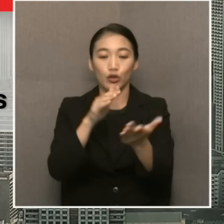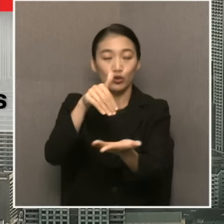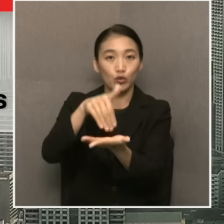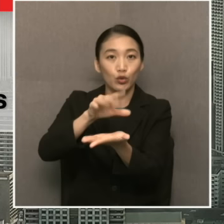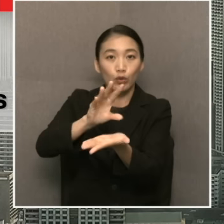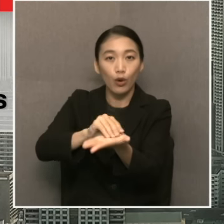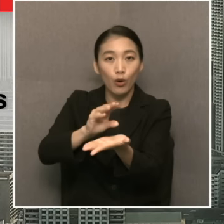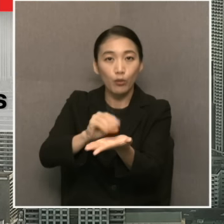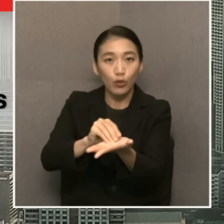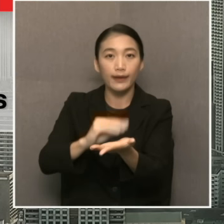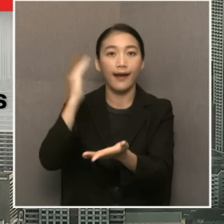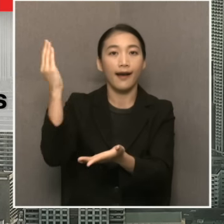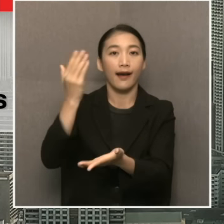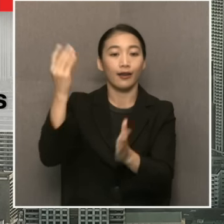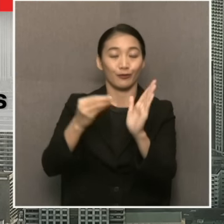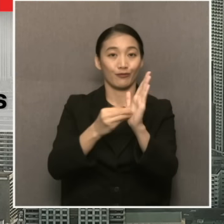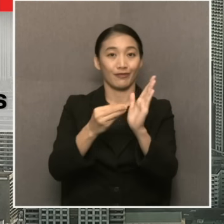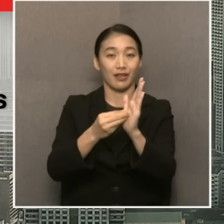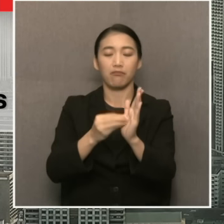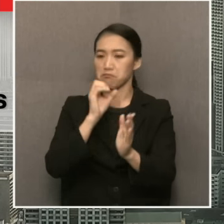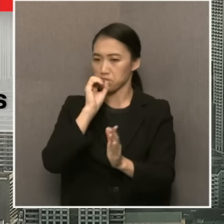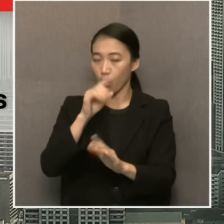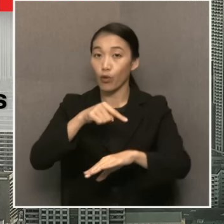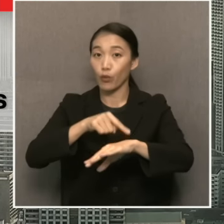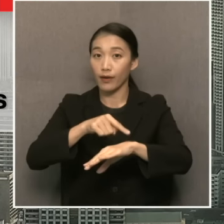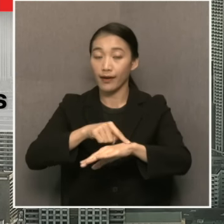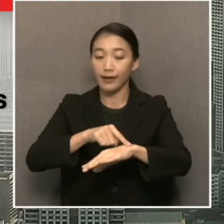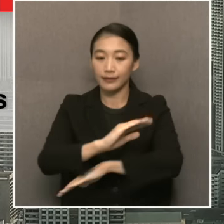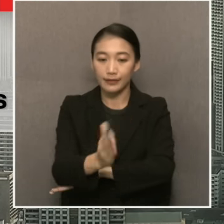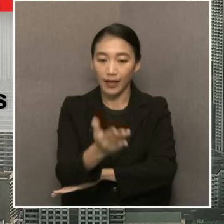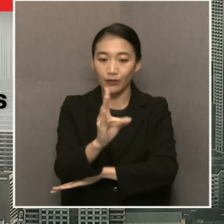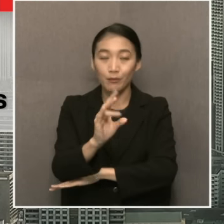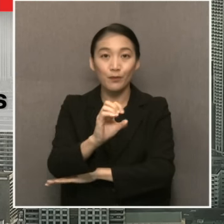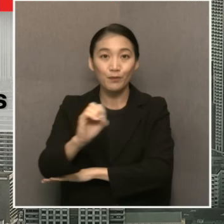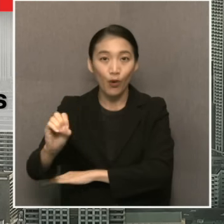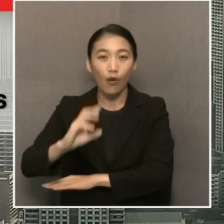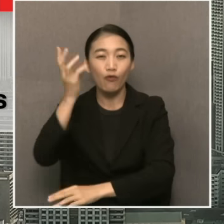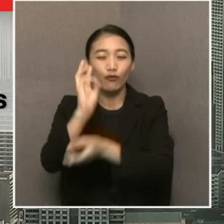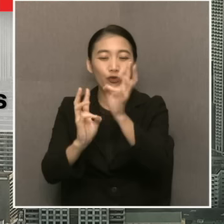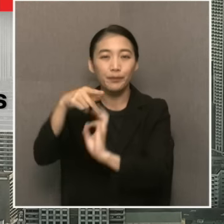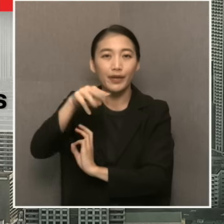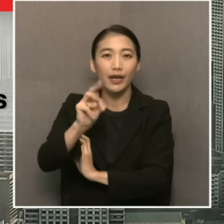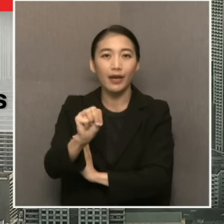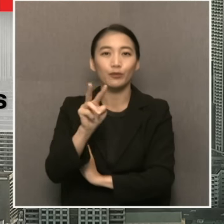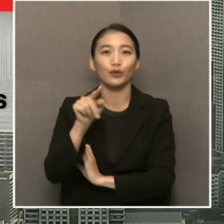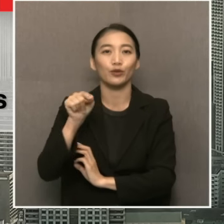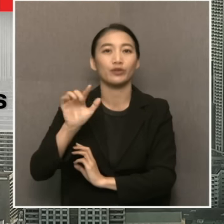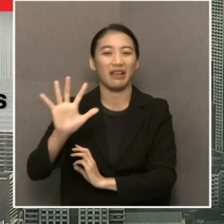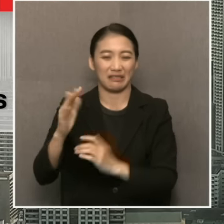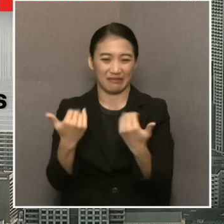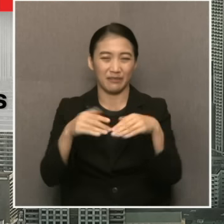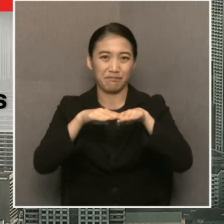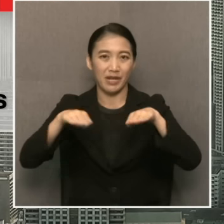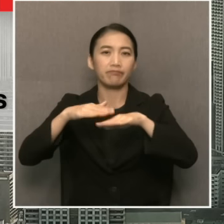ภาพอากาศของกรุงเทพรายงานข้อมูลเมื่อเวลา7นาฬิกาที่ผ่านมาค่าฝุ่น PM 2.5 เกินมาตรฐ